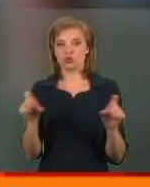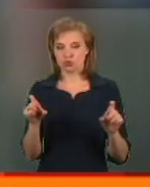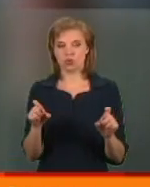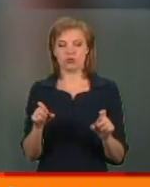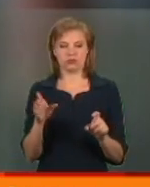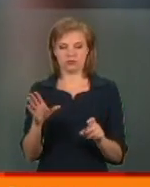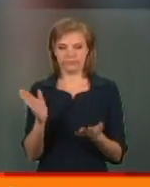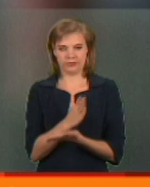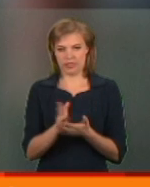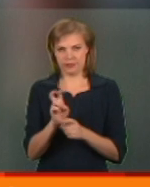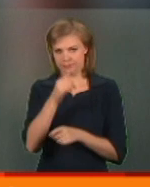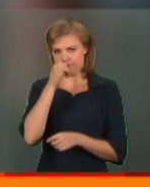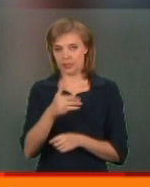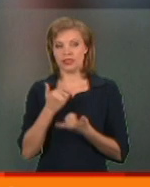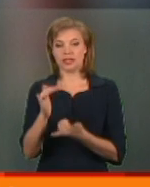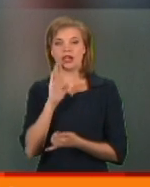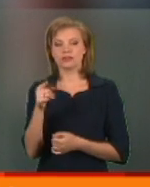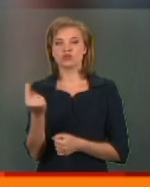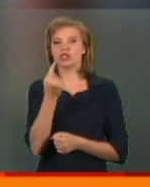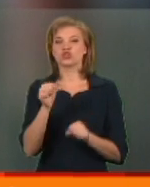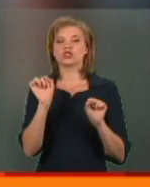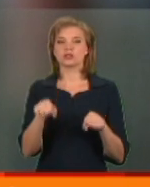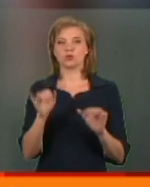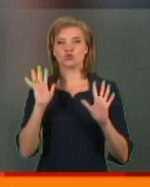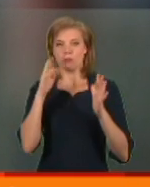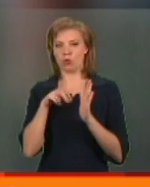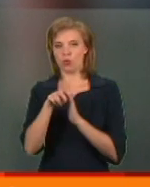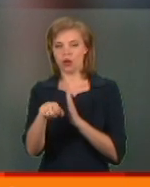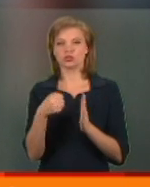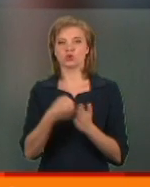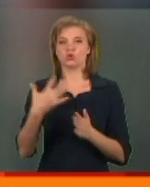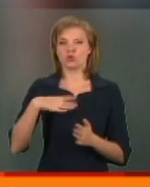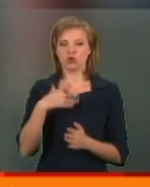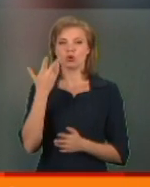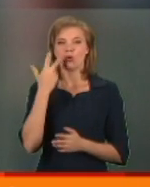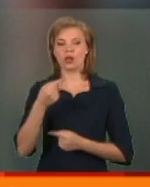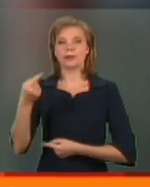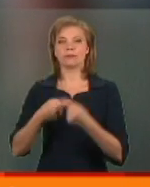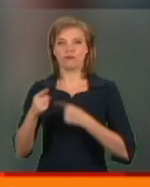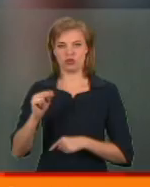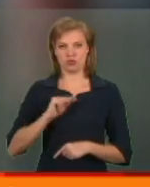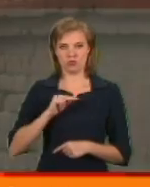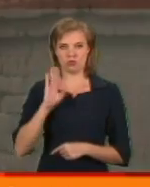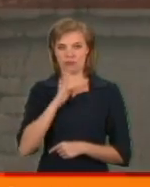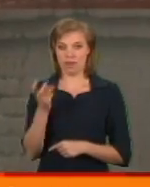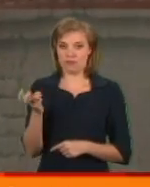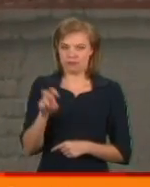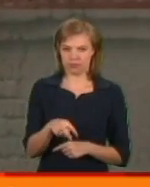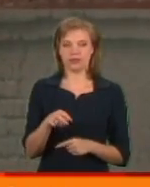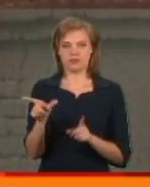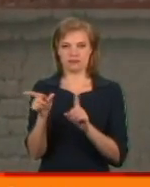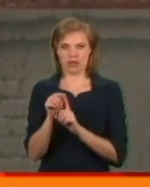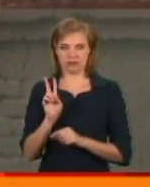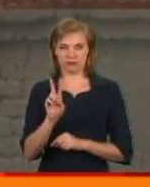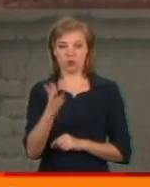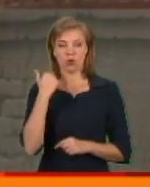прийти – поготів. Для дівчини єдина змога прогулятися – дочекатися, коли повернеться з роботи мама.